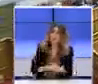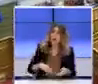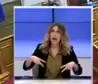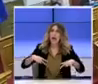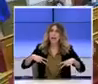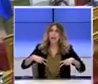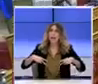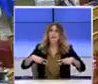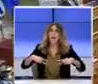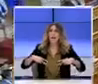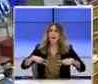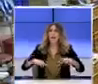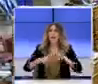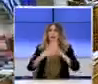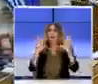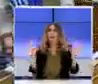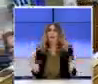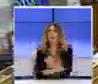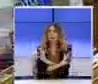Αλλά οι Financial Times